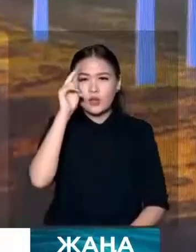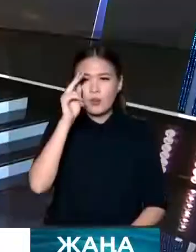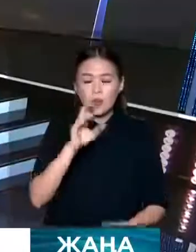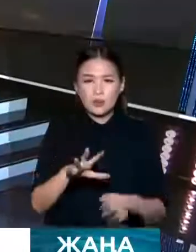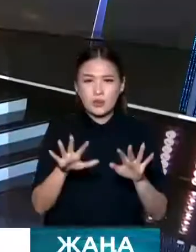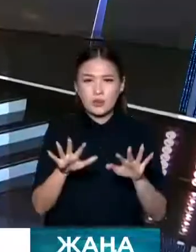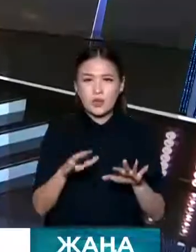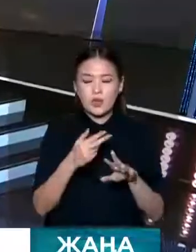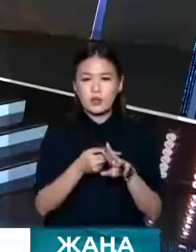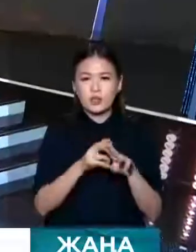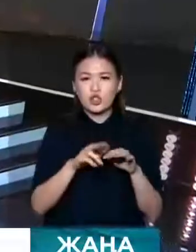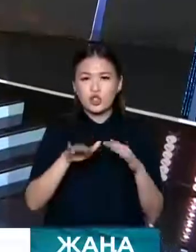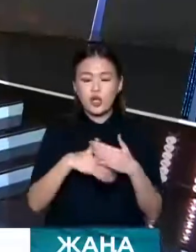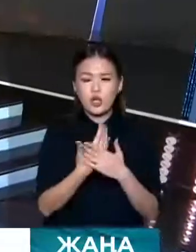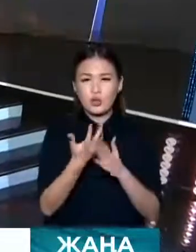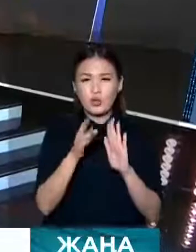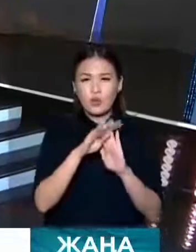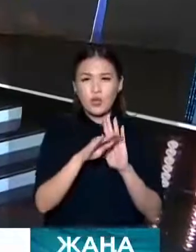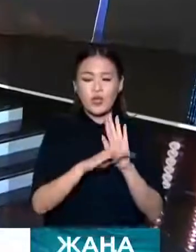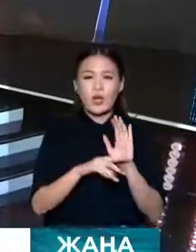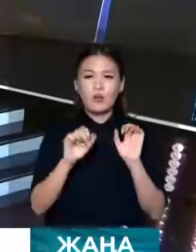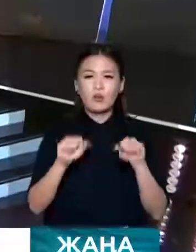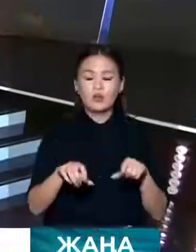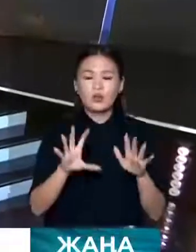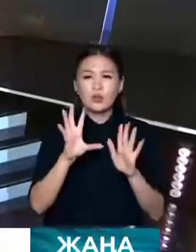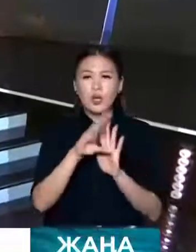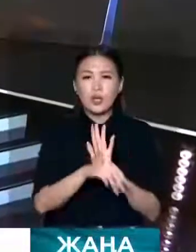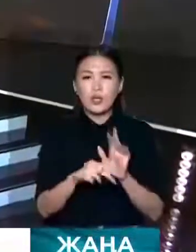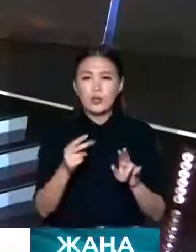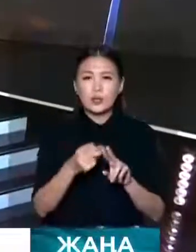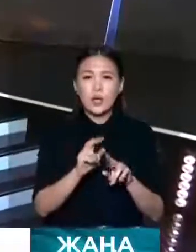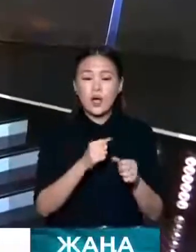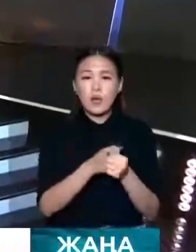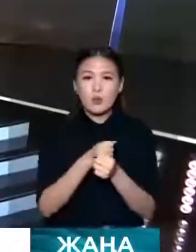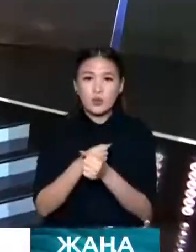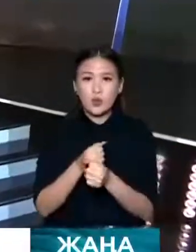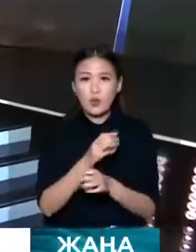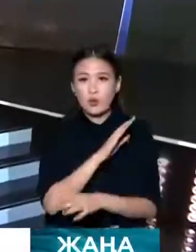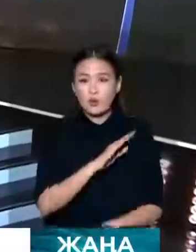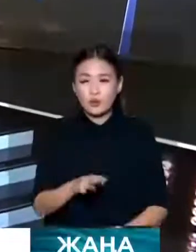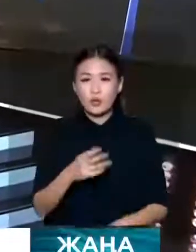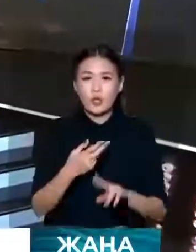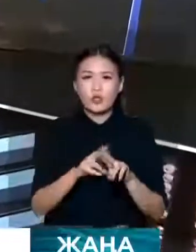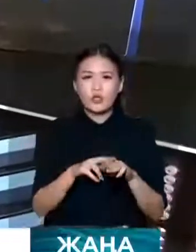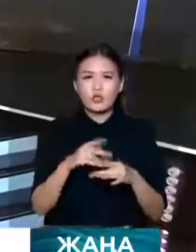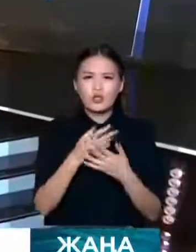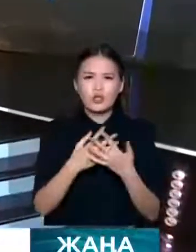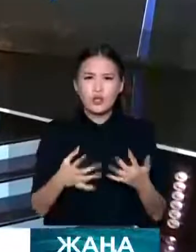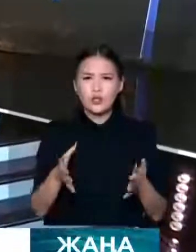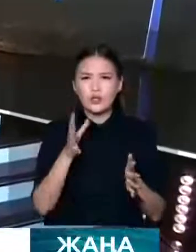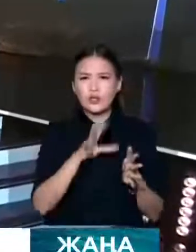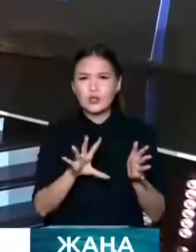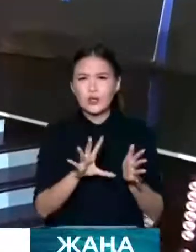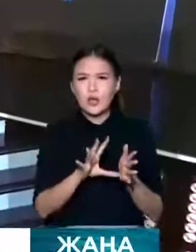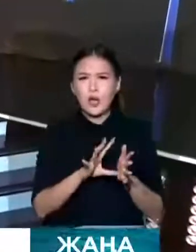сабақтарды осы жаңа жобаларға іске асырады. Яғни сол апаттарды болдырмас үшін неше түрлі